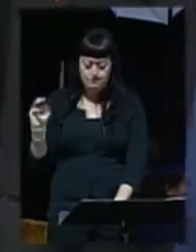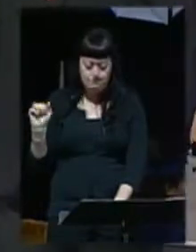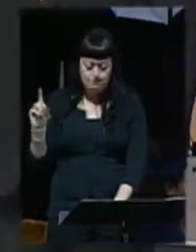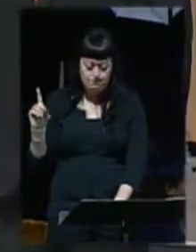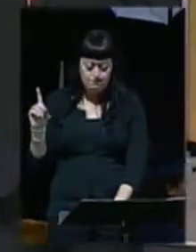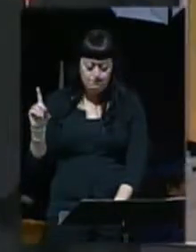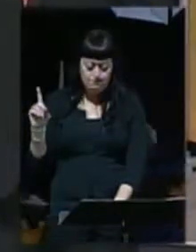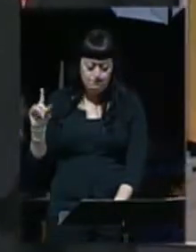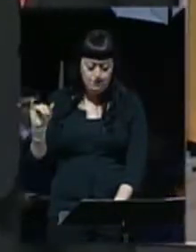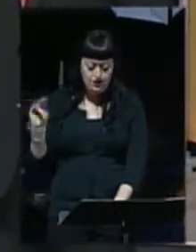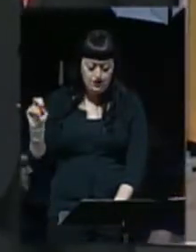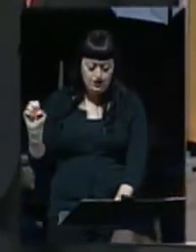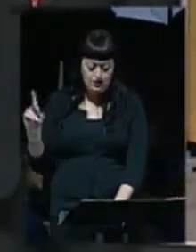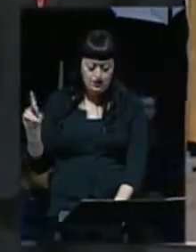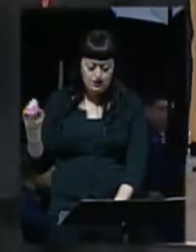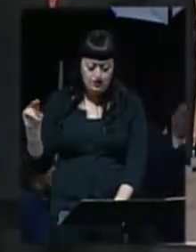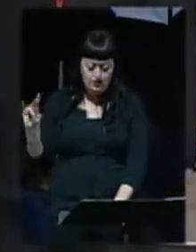Madeline Kenninger.